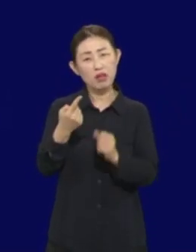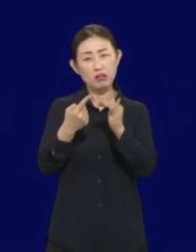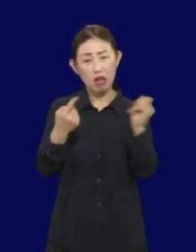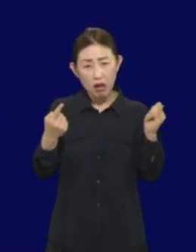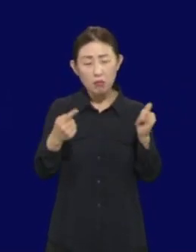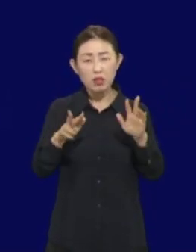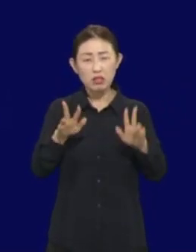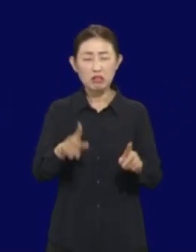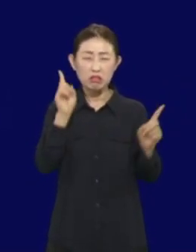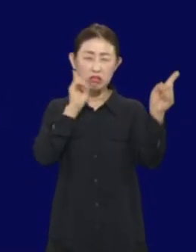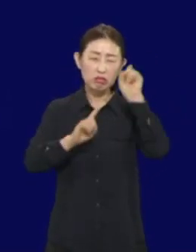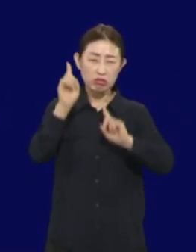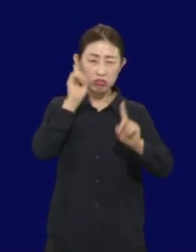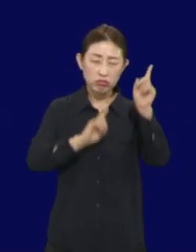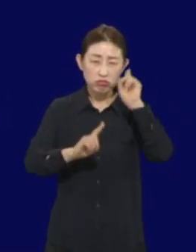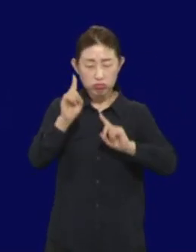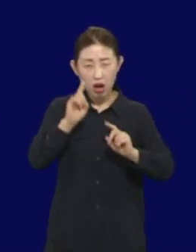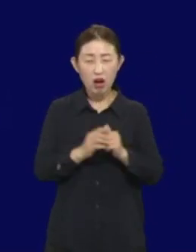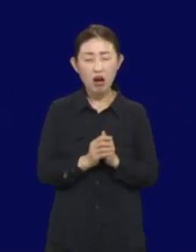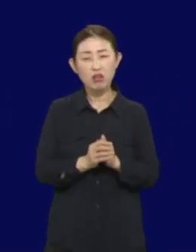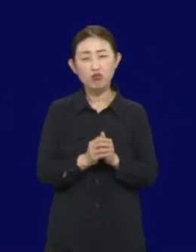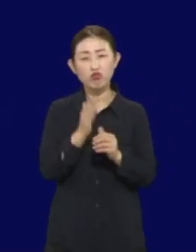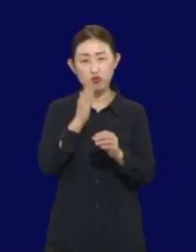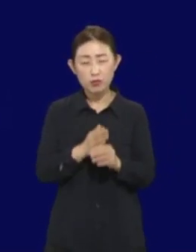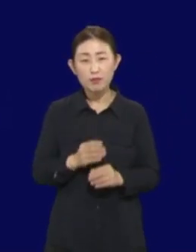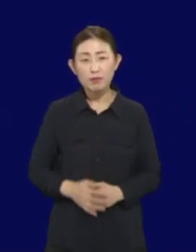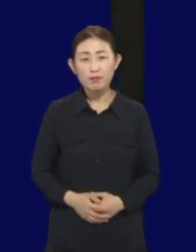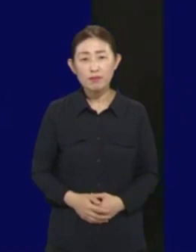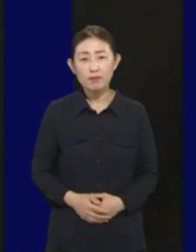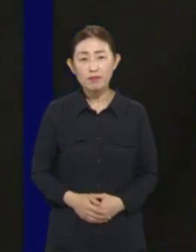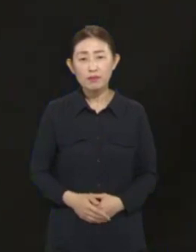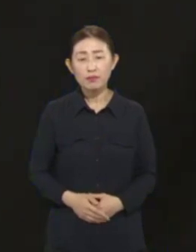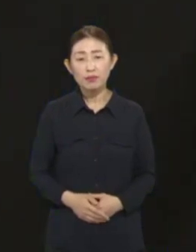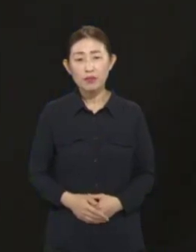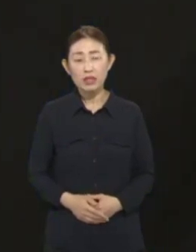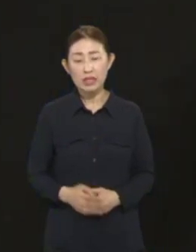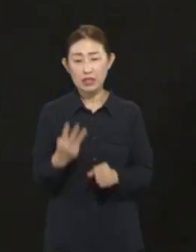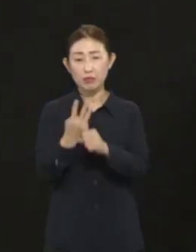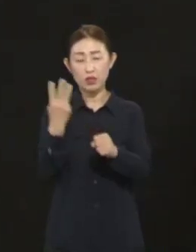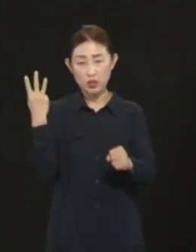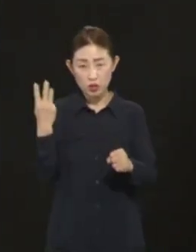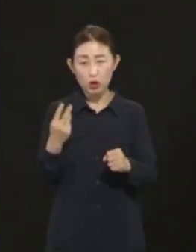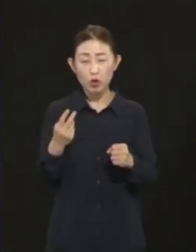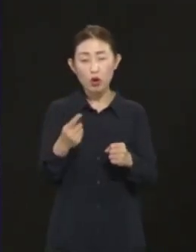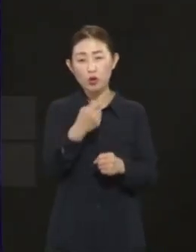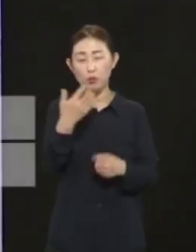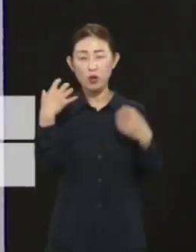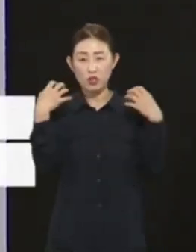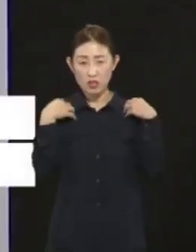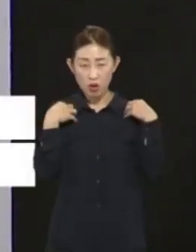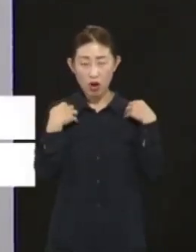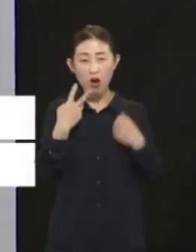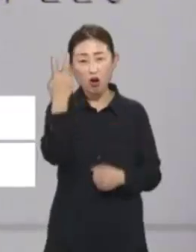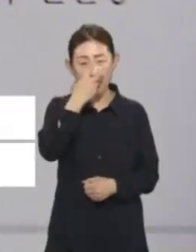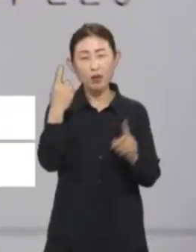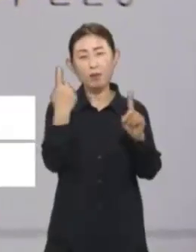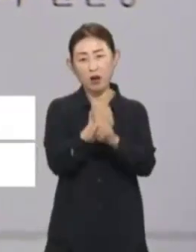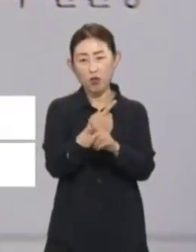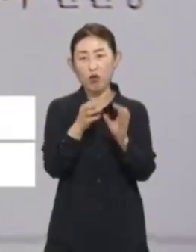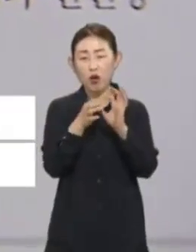소방 공무원이 체력 검정 혹은 단련 중 다치고 있습니다. 3년 전 소방청이 실시한 체력 검정 개선